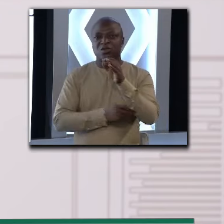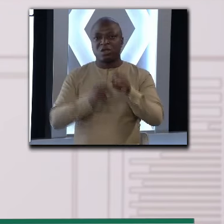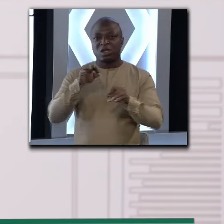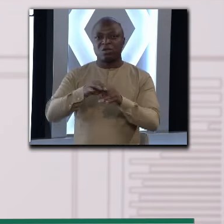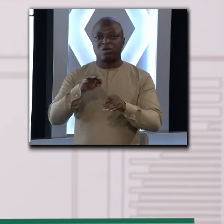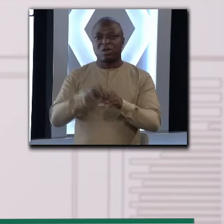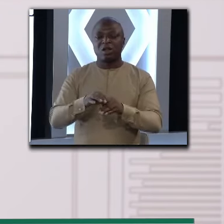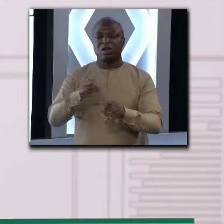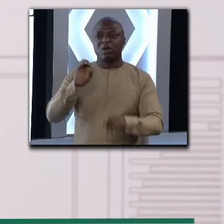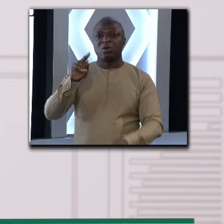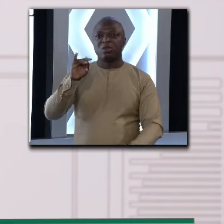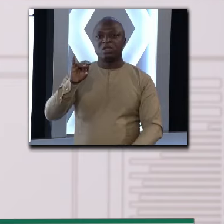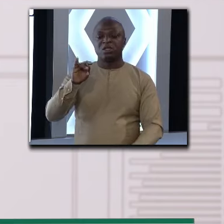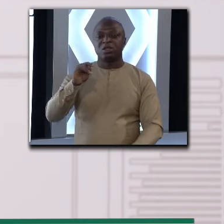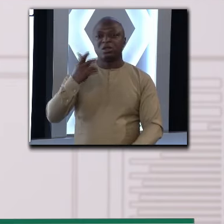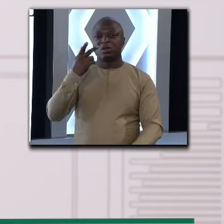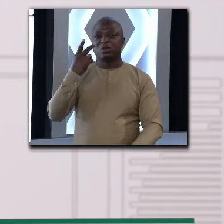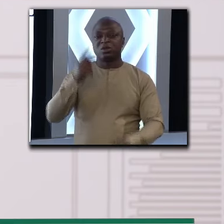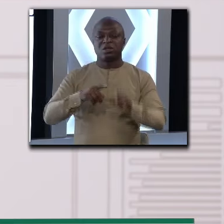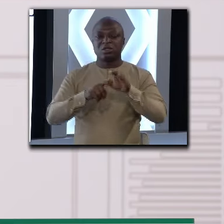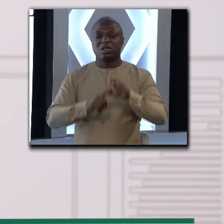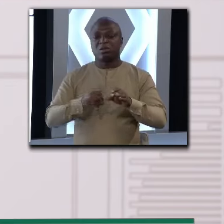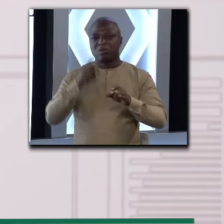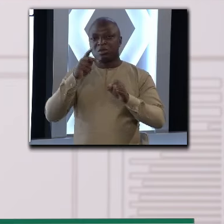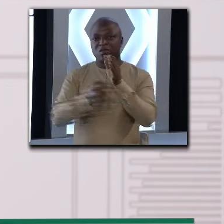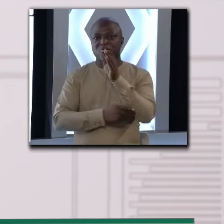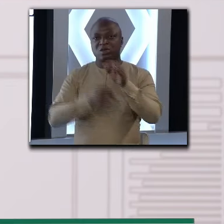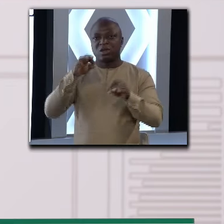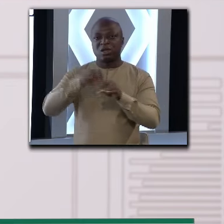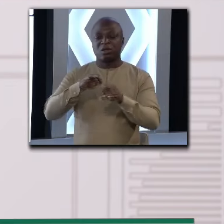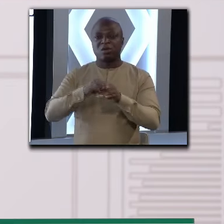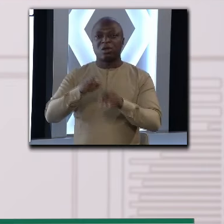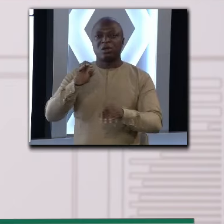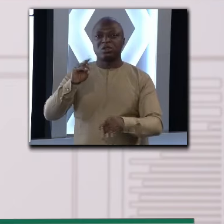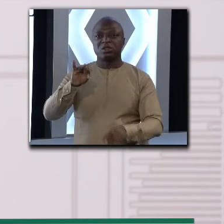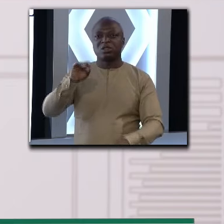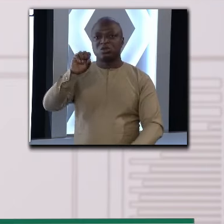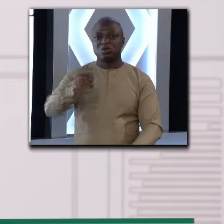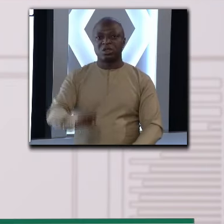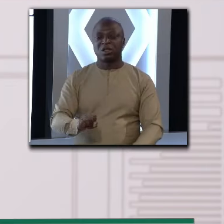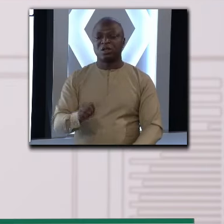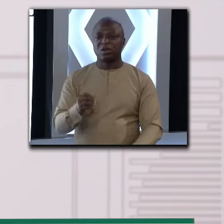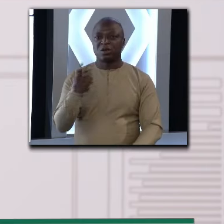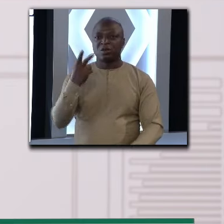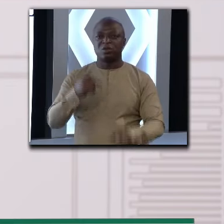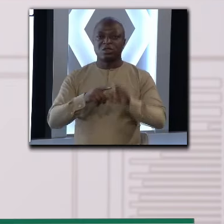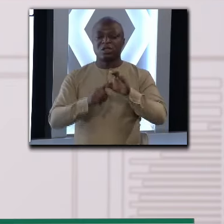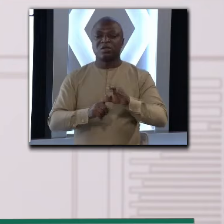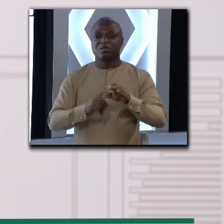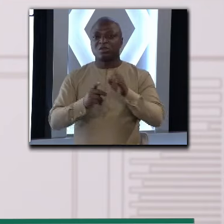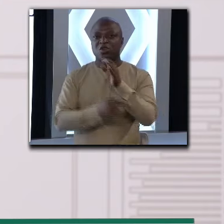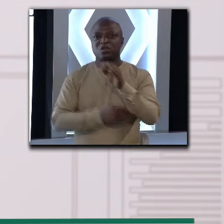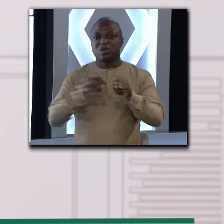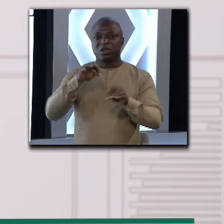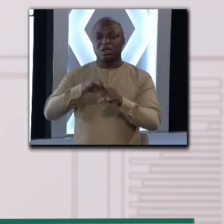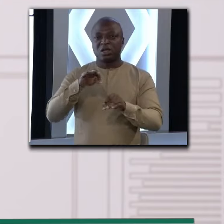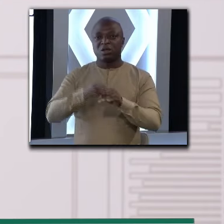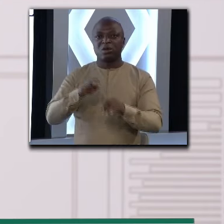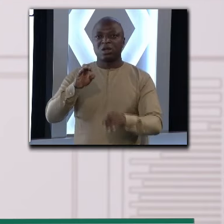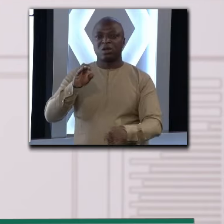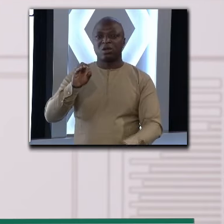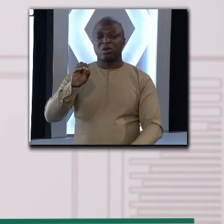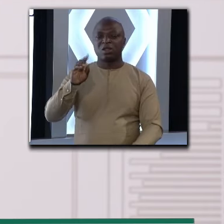Circonscription électorale Oti, 2 sièges. Circonscription électorale Oti Sud, 2 sièges. Circonscription